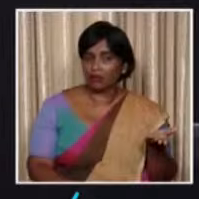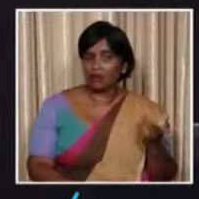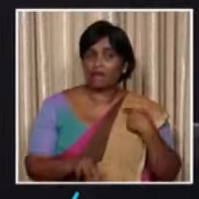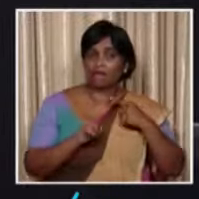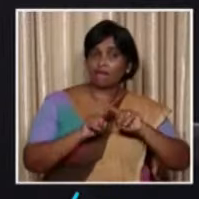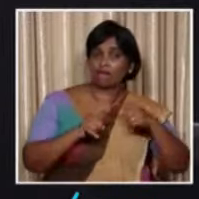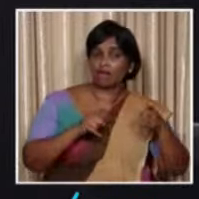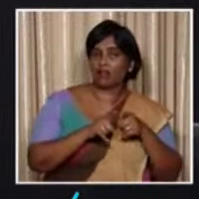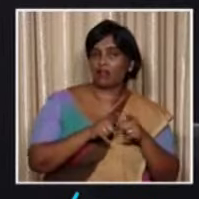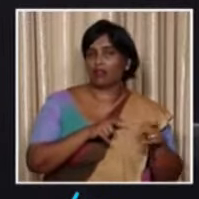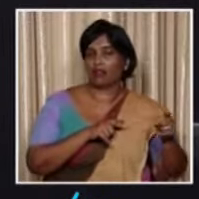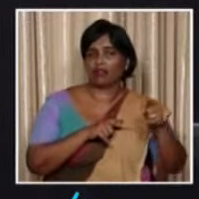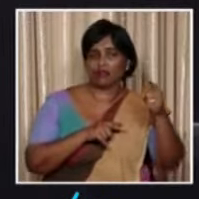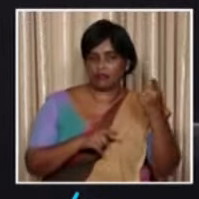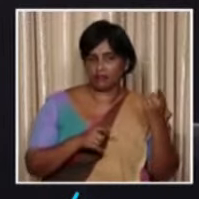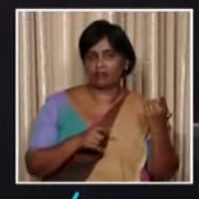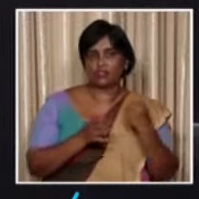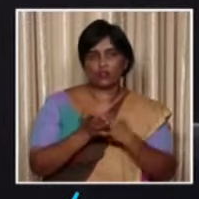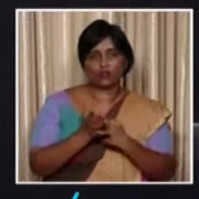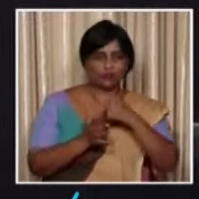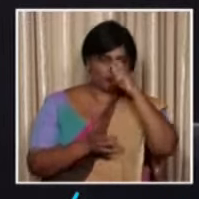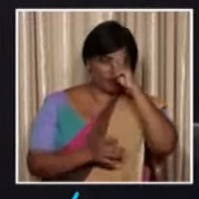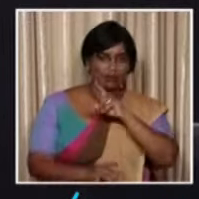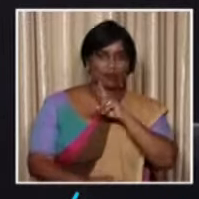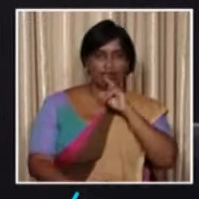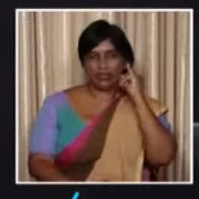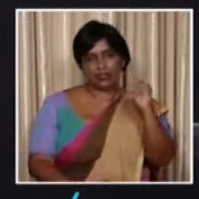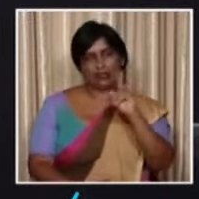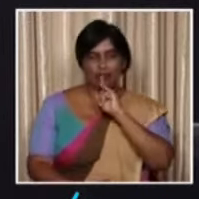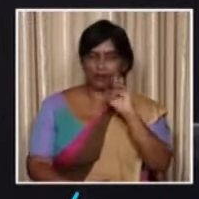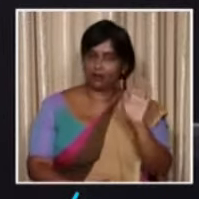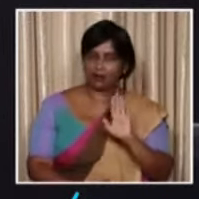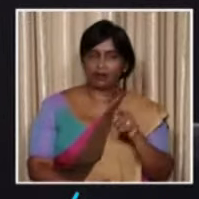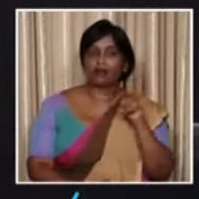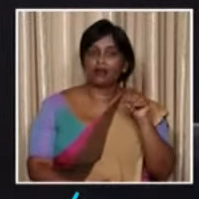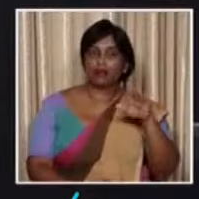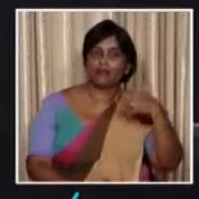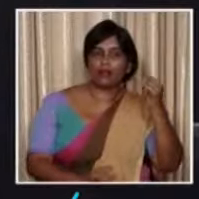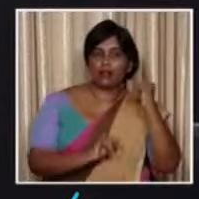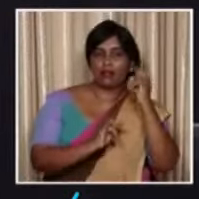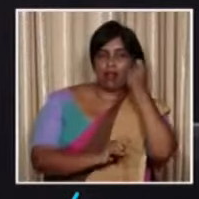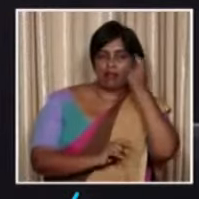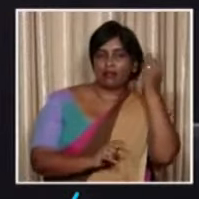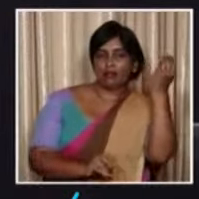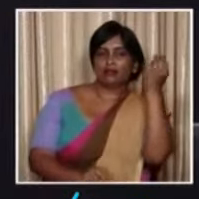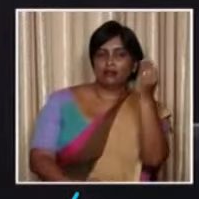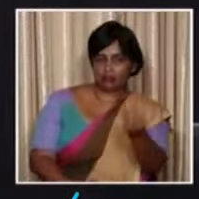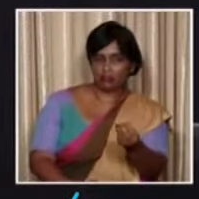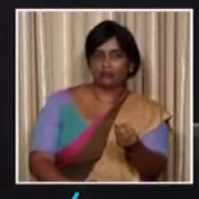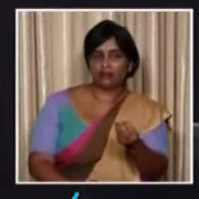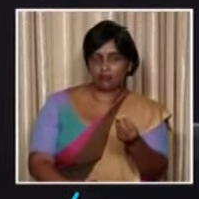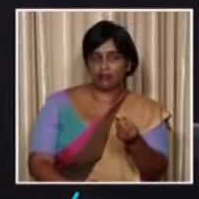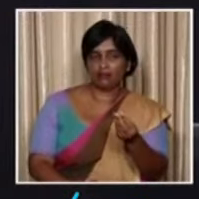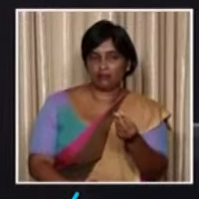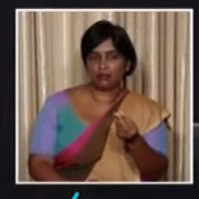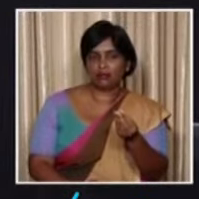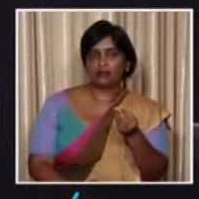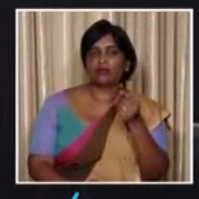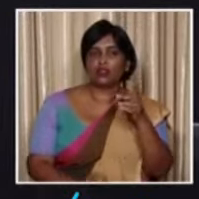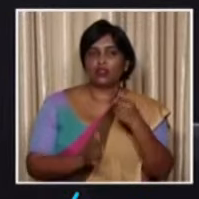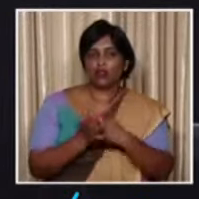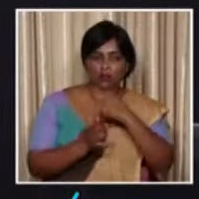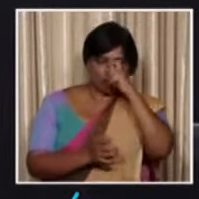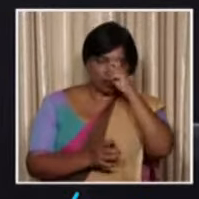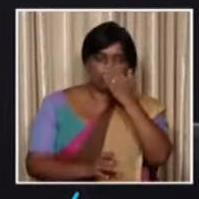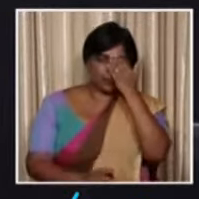වෙනම තැනකට ගෙනියනවා කරු කතානායකතුමනි ඒ රොෂාන් ආනන්දසිංහ මහත්මයාට මම චෝදනා කරන්නේ නැහැ එතුමාට කවුරුද වැරදි වැරදි කතාවක් කියන්නේ නැති තේින්ද රොෂාන් ආනන්දසිංහ